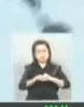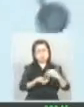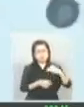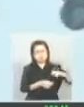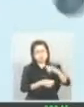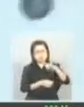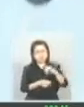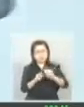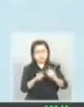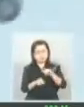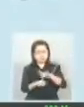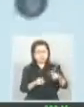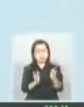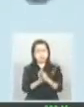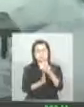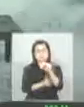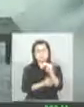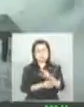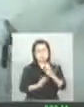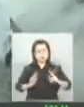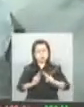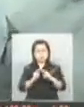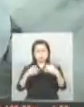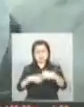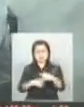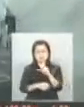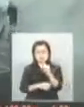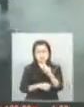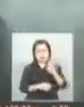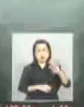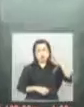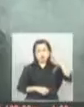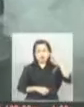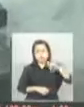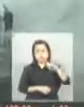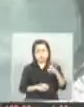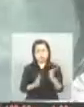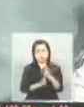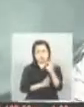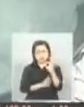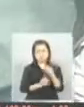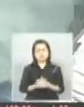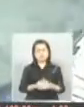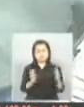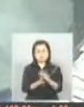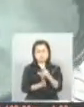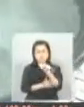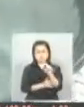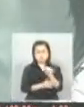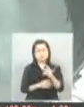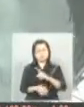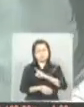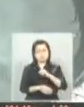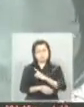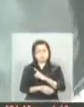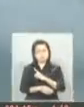ค่ะเป็นเครื่องบินของกระทรวงเกษตร21เครื่องและเครื่องบินกองทัพอากาศจำนวน9ลำซึ่งเครื่องบินทั้งหมดนี้สามารถจัดตั้งหน่วยป